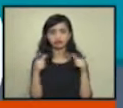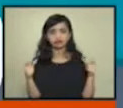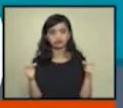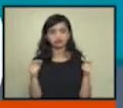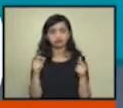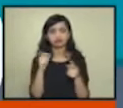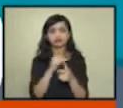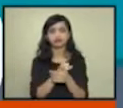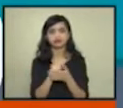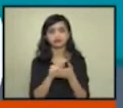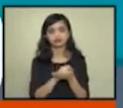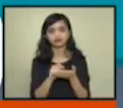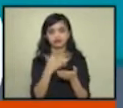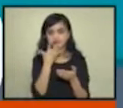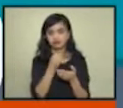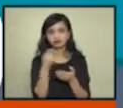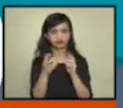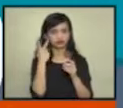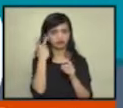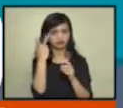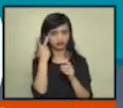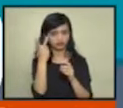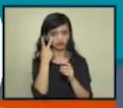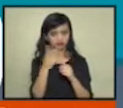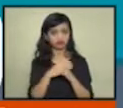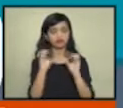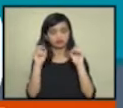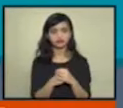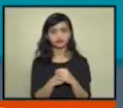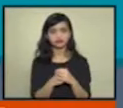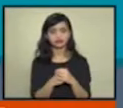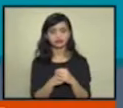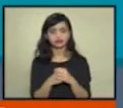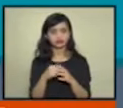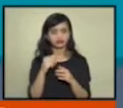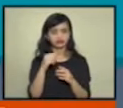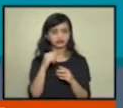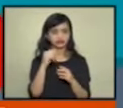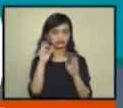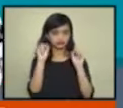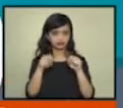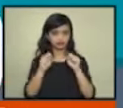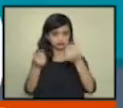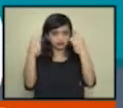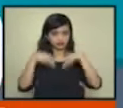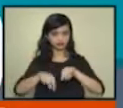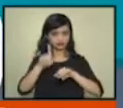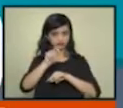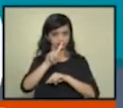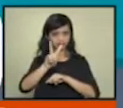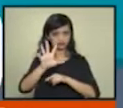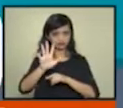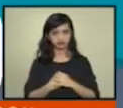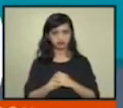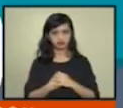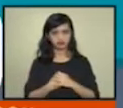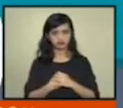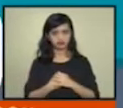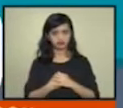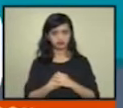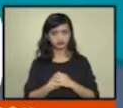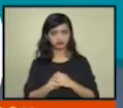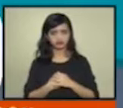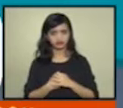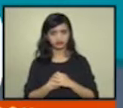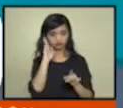Kanino lahat ng naghawak ng pera? Kita. Sige, ganito nang gagawin natin. Jerry, Romy, pwede ba kayong pumunta rin sa TV5 pag ayusin ko kayo? Sige,